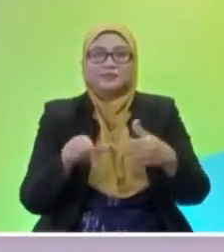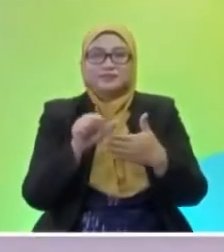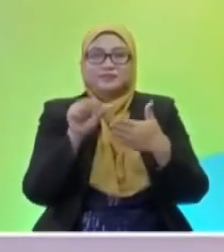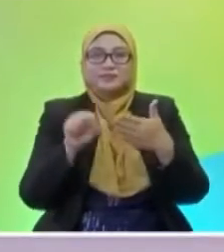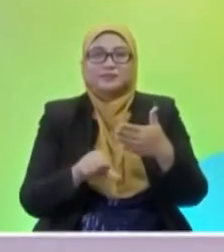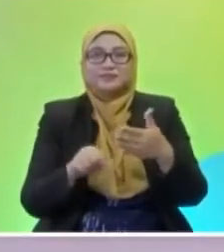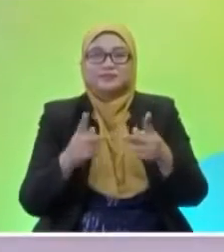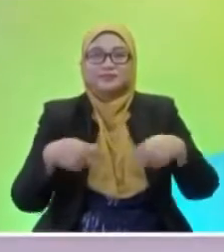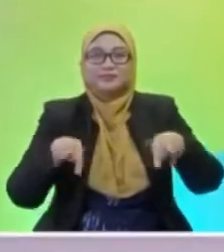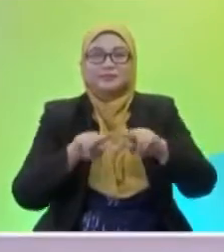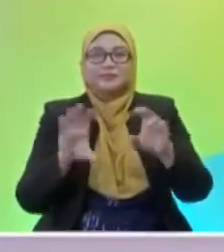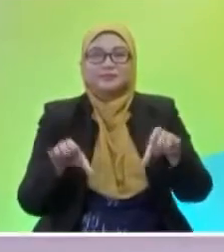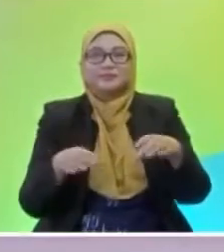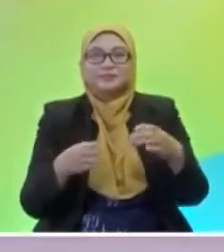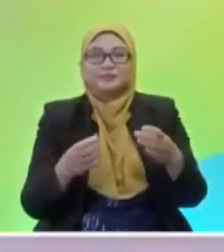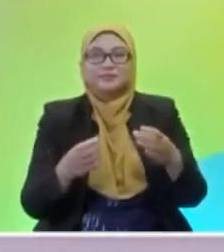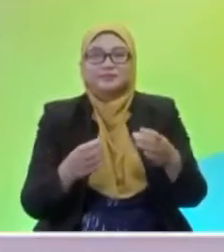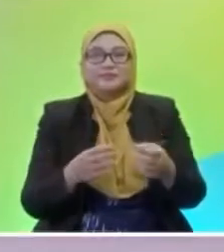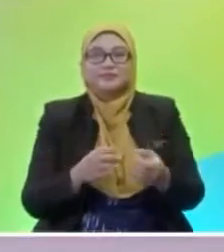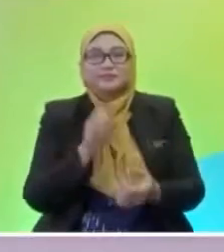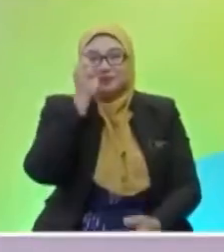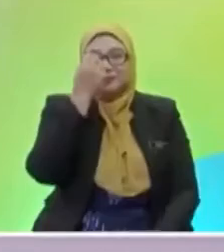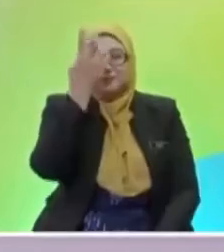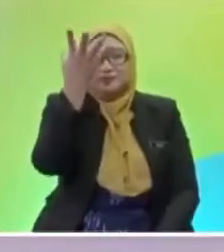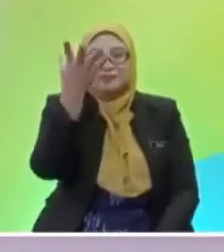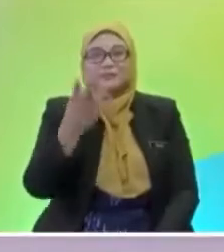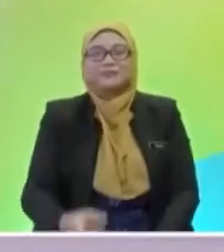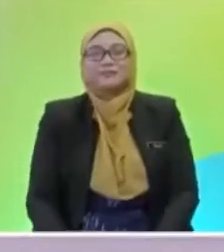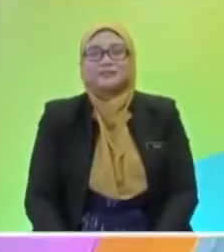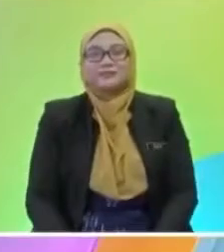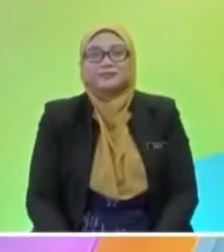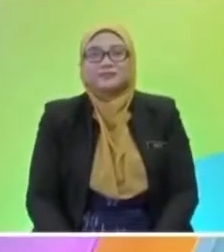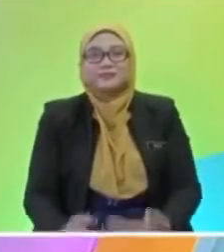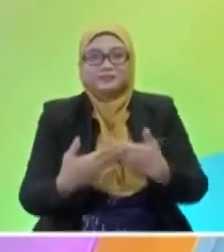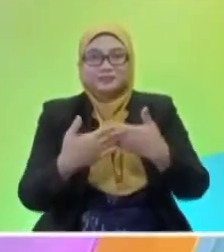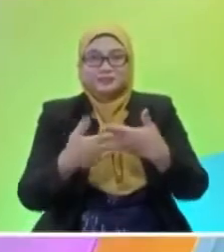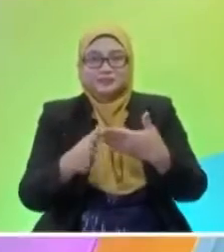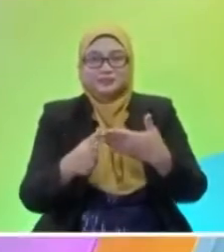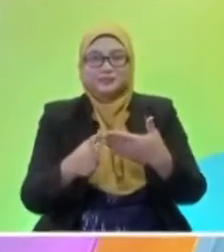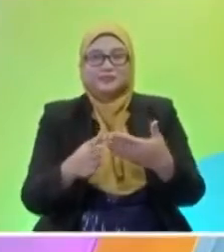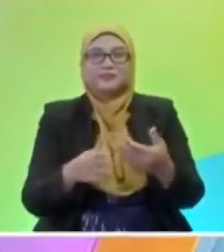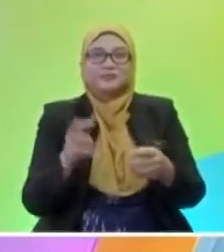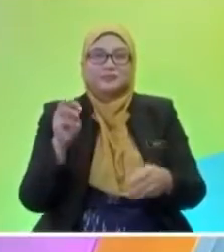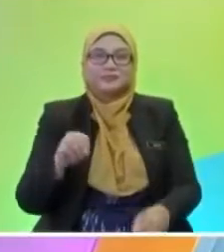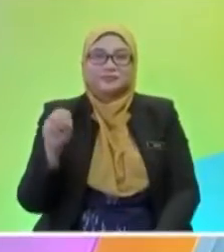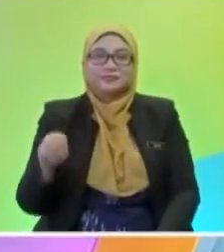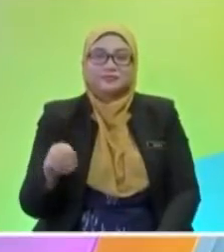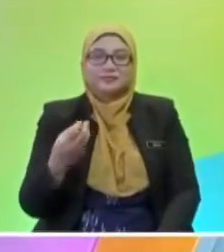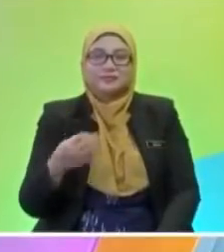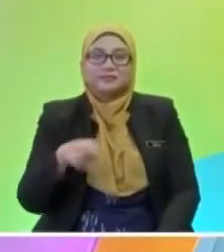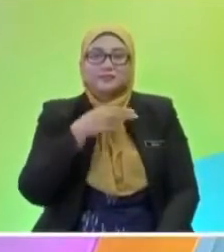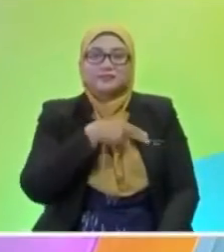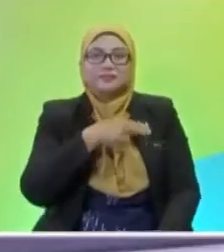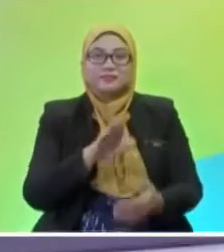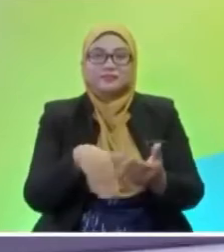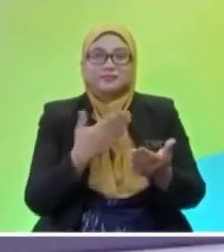perlu membuat pembentangan. Selepas murid dah hasilkan ke semua kereta kawalan jauh